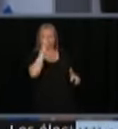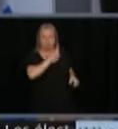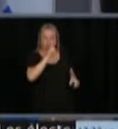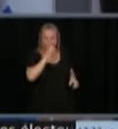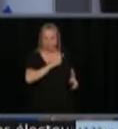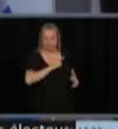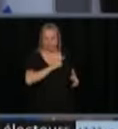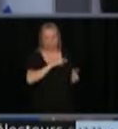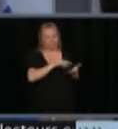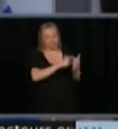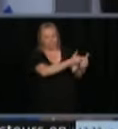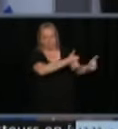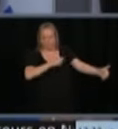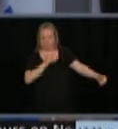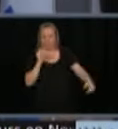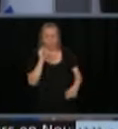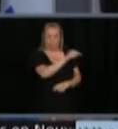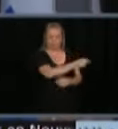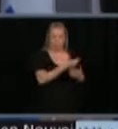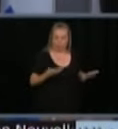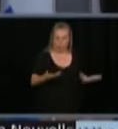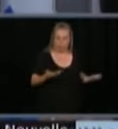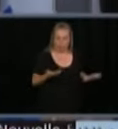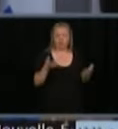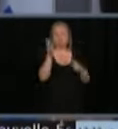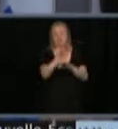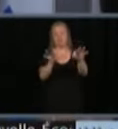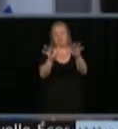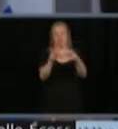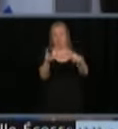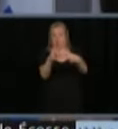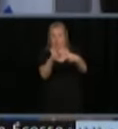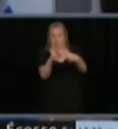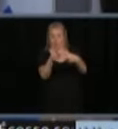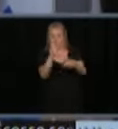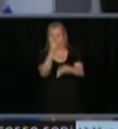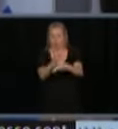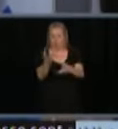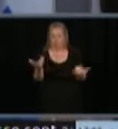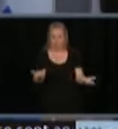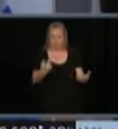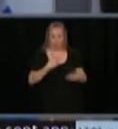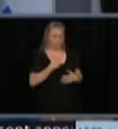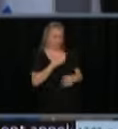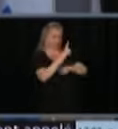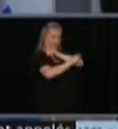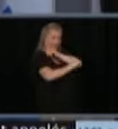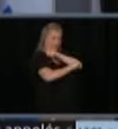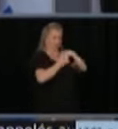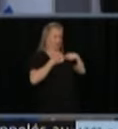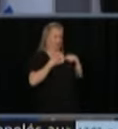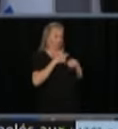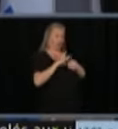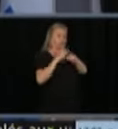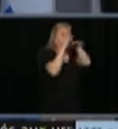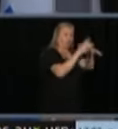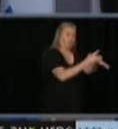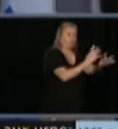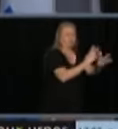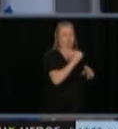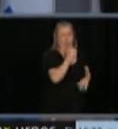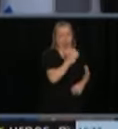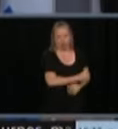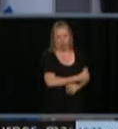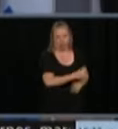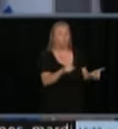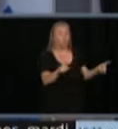pas la maladie à la clientèle, ça c'est un élément, qu'ils ne se contaminent pas entre eux puis qu'ils ne tombent pas malades parce qu'on a besoin d'eux à la fois pour traiter